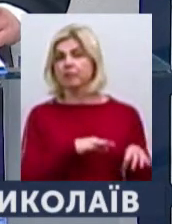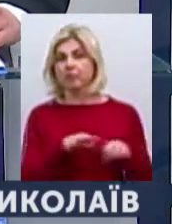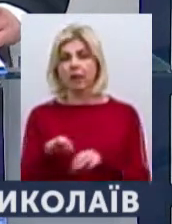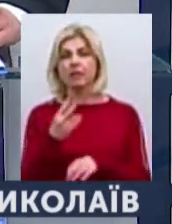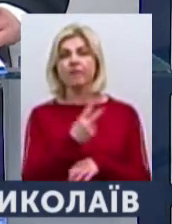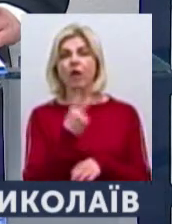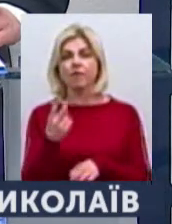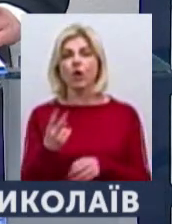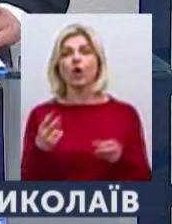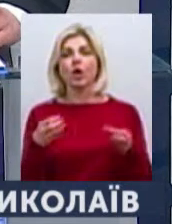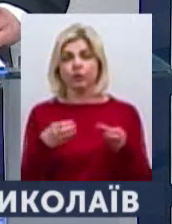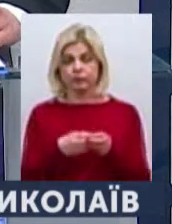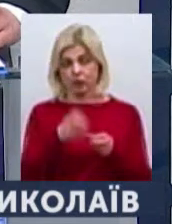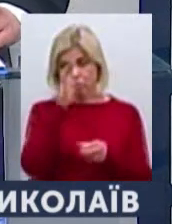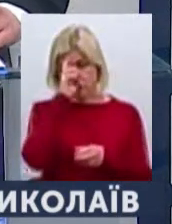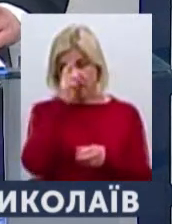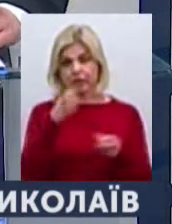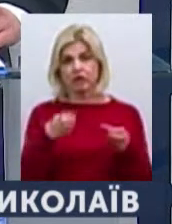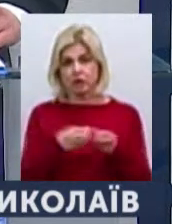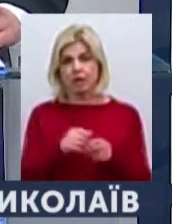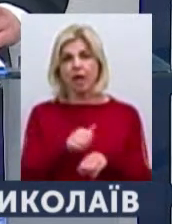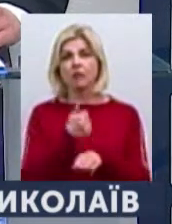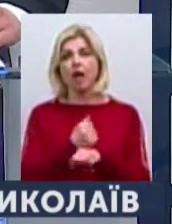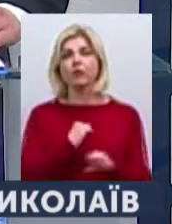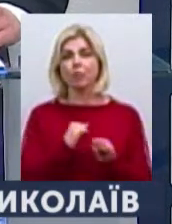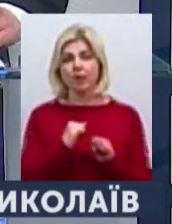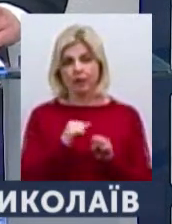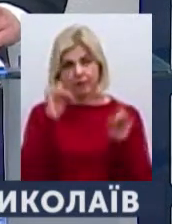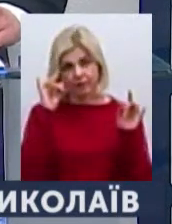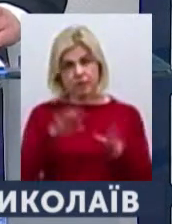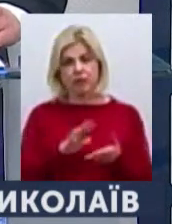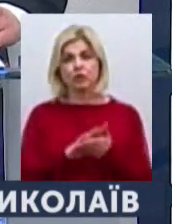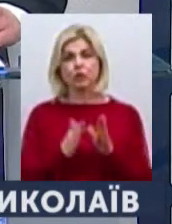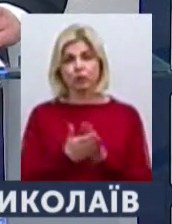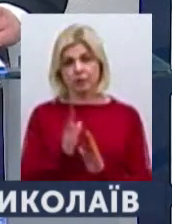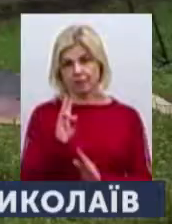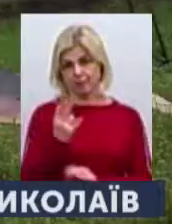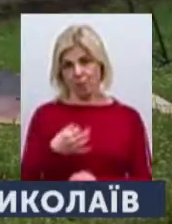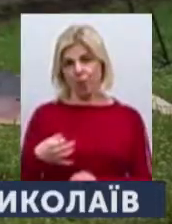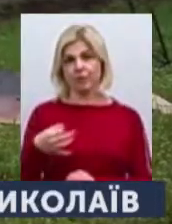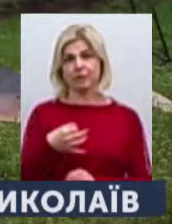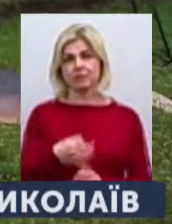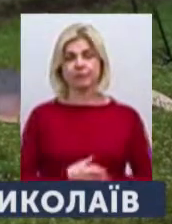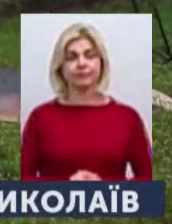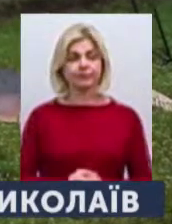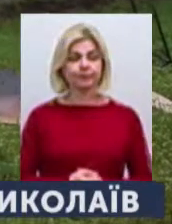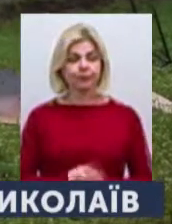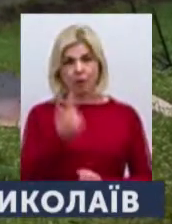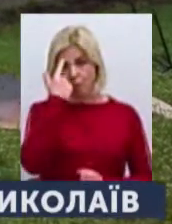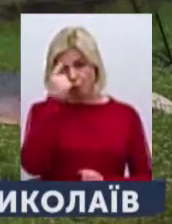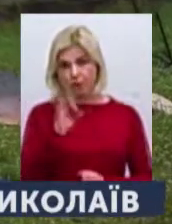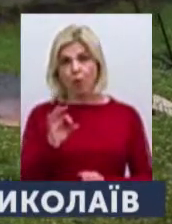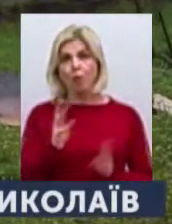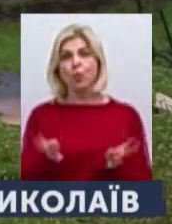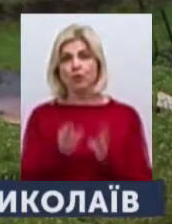22-ї державної пожежно-рятувальної частини Головного управління Державної служби з надзвичайних ситуацій в Миколаївській області. Повідомлення про пожежу